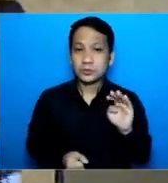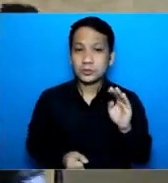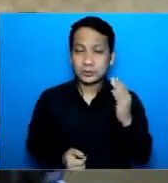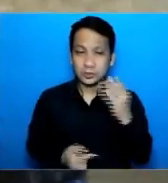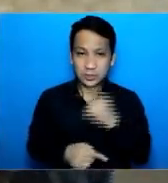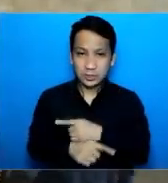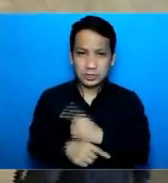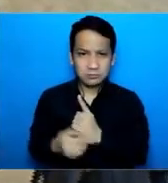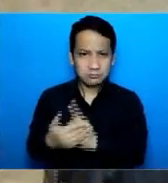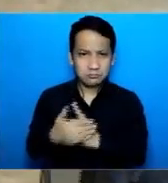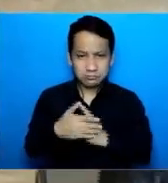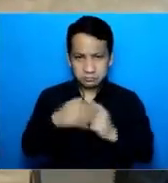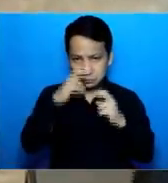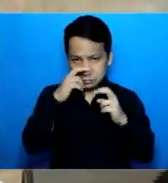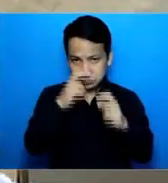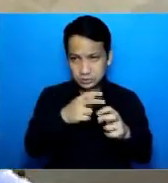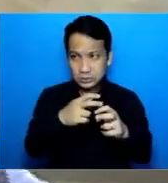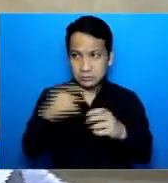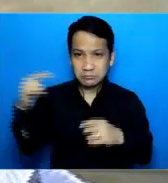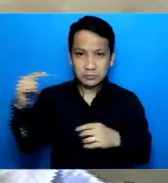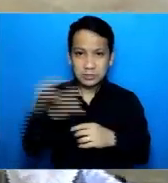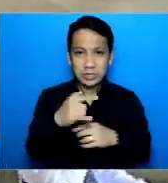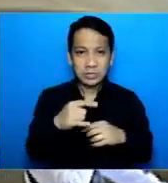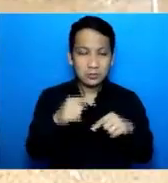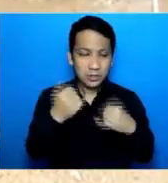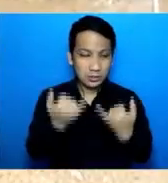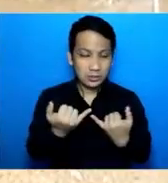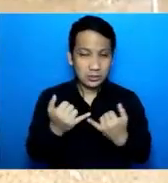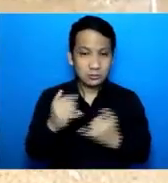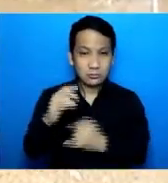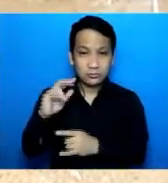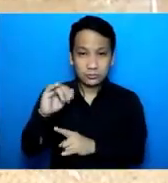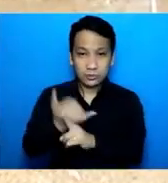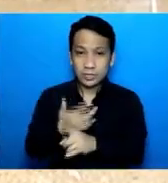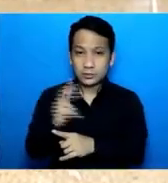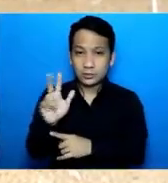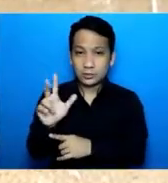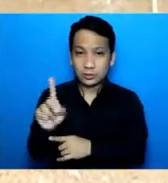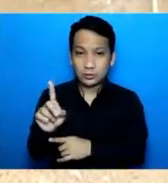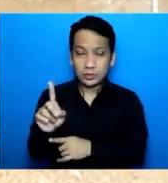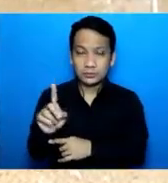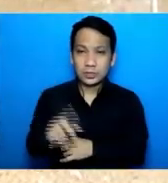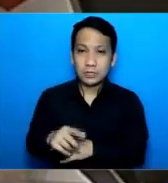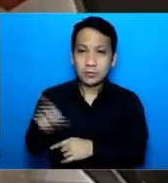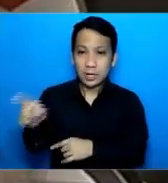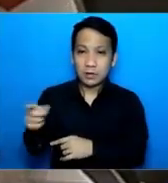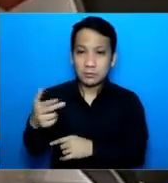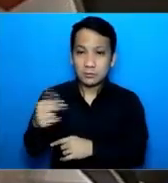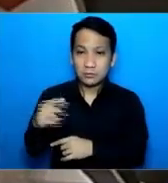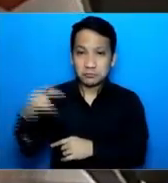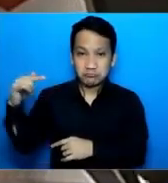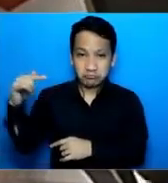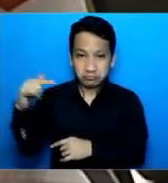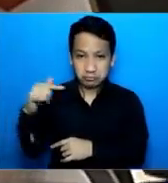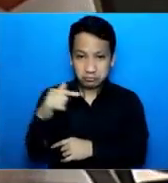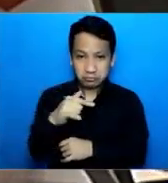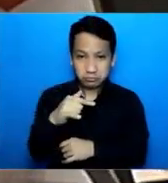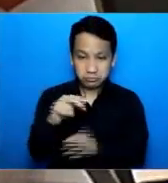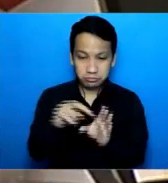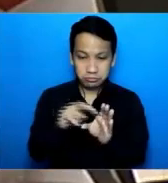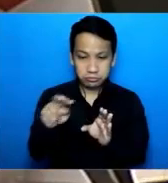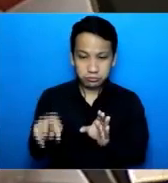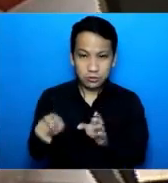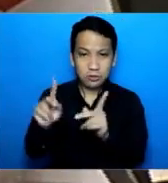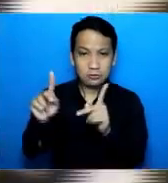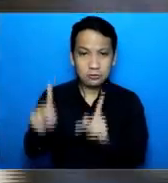ban hanggang sa katapusan ng buwan. Ang mga pasaherong darating sa bansa bago maging epektibo ang travel ban ay obligadong sumailalim